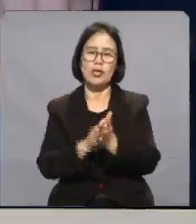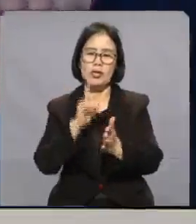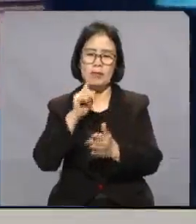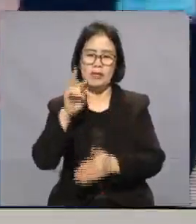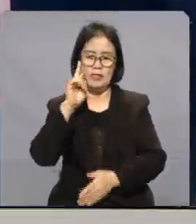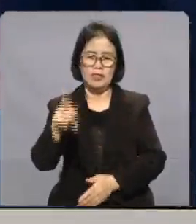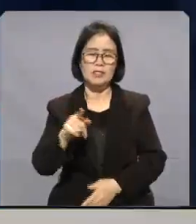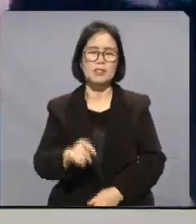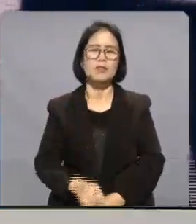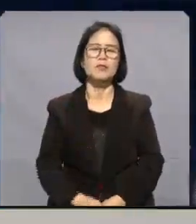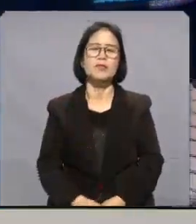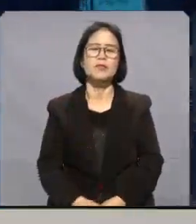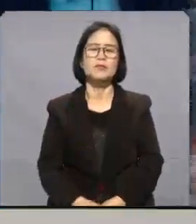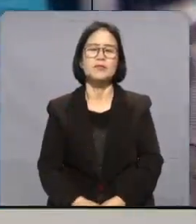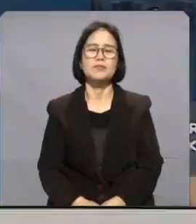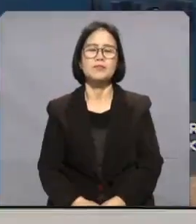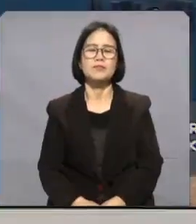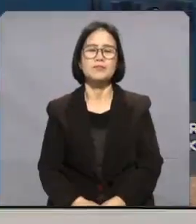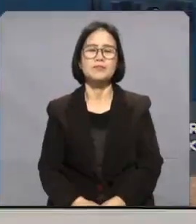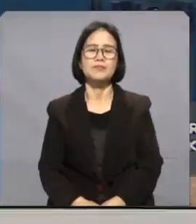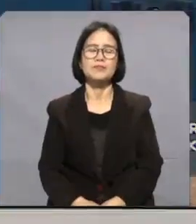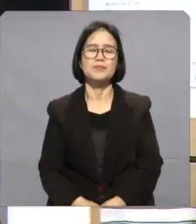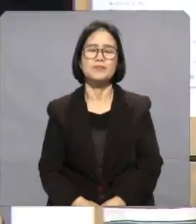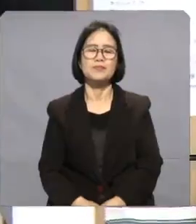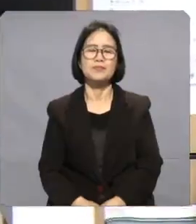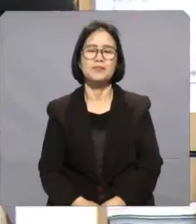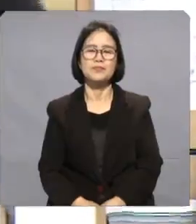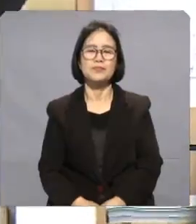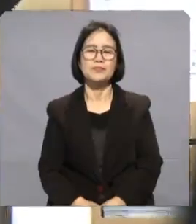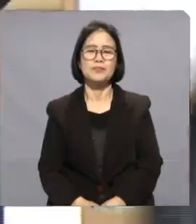했습니다. 김하희 기자입니다.